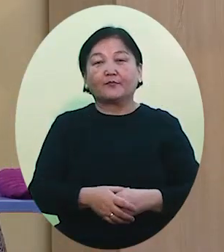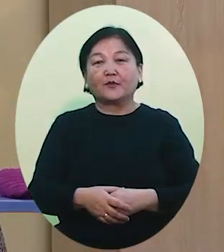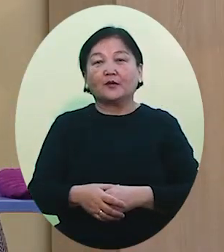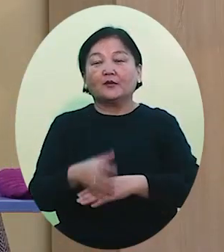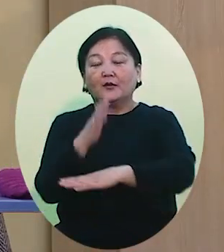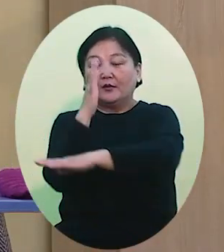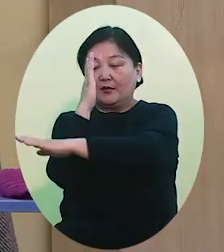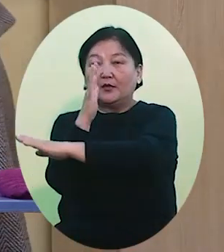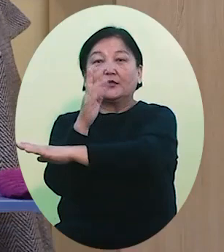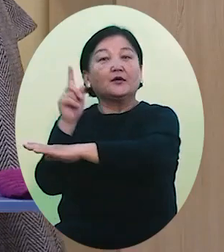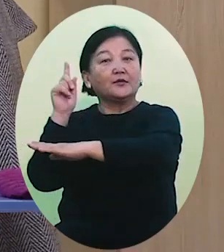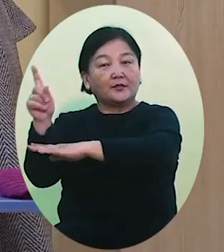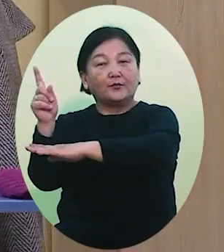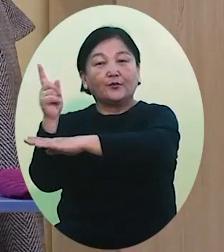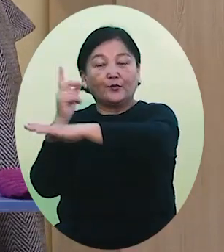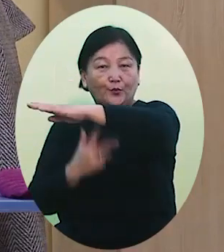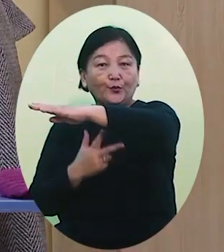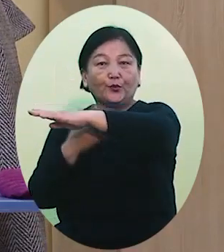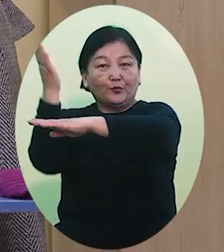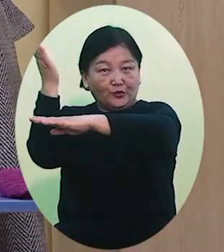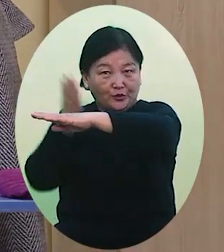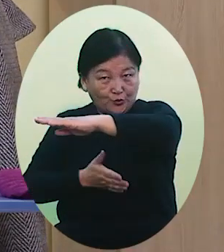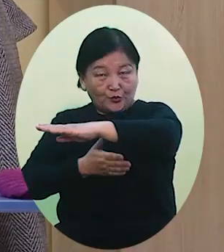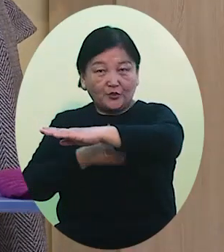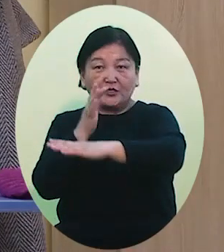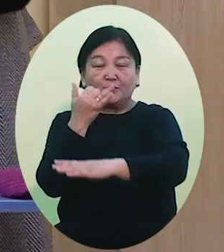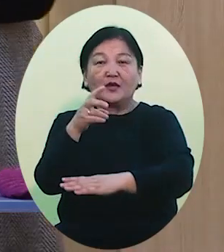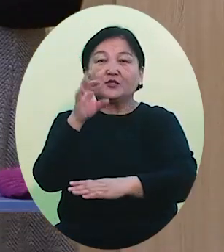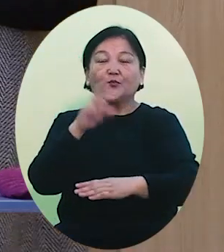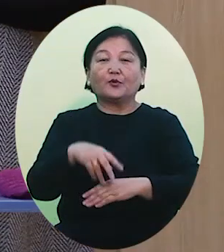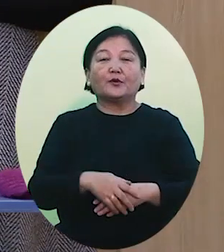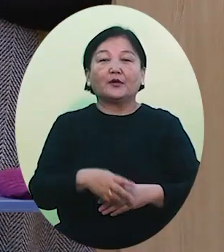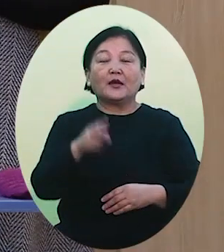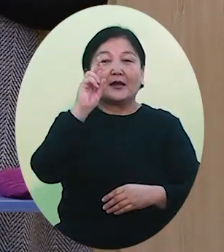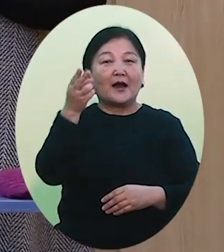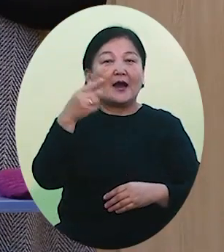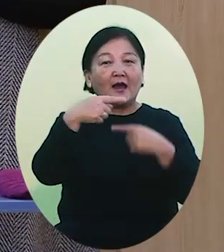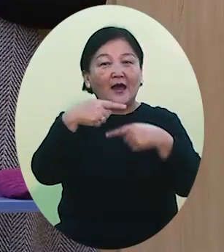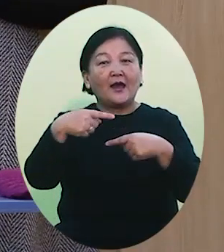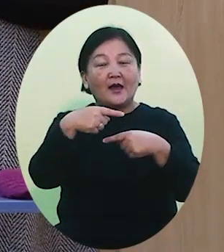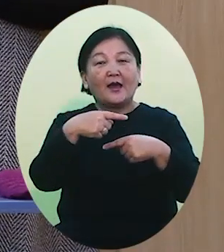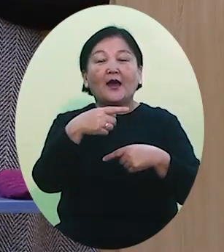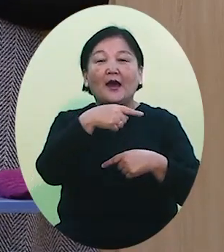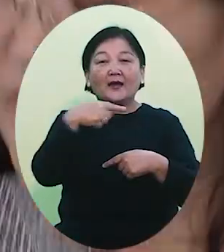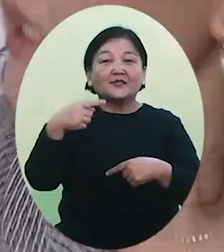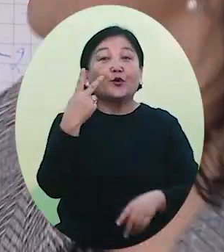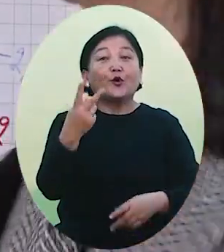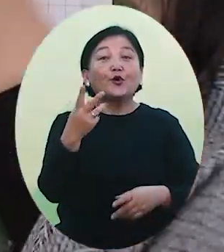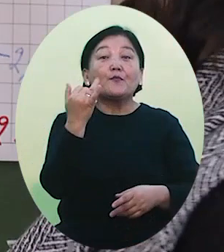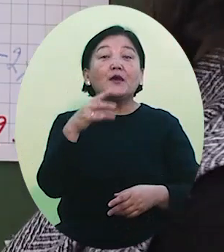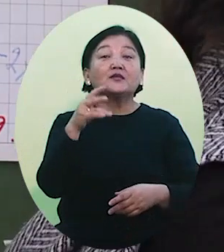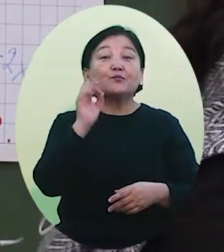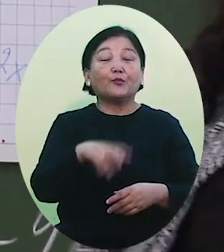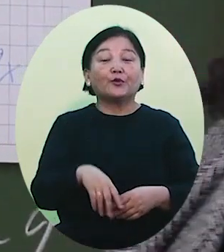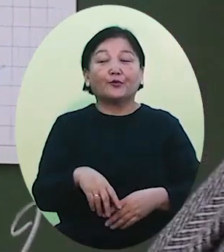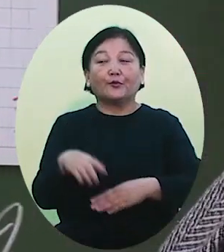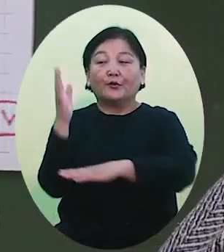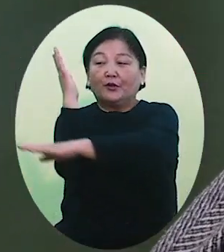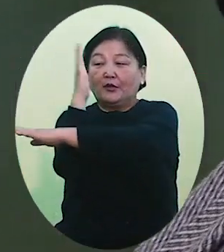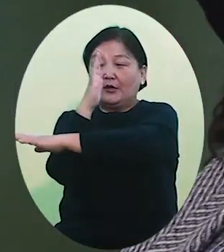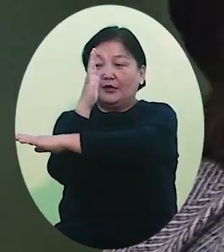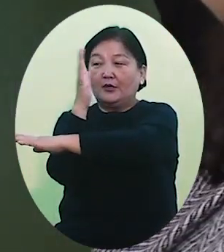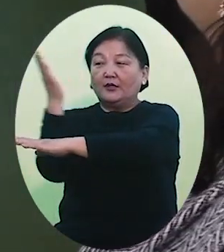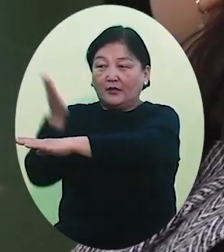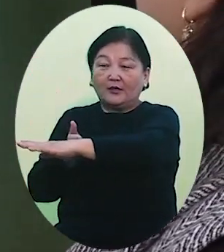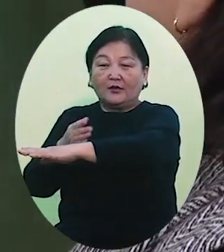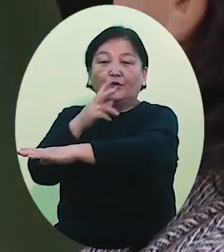2 4-р мөч зурагдаж байна. За энийг бүгдөө ажиглаад харж байгаа бох. Y тэнцүү